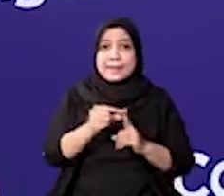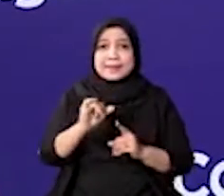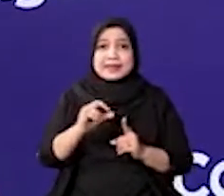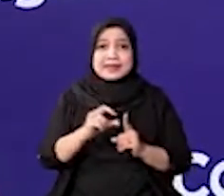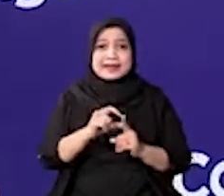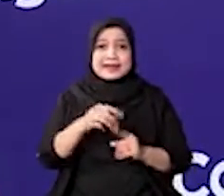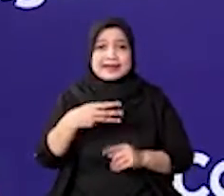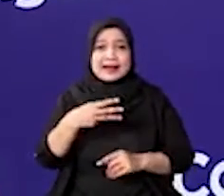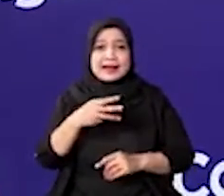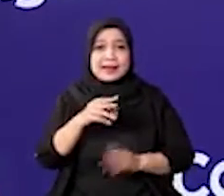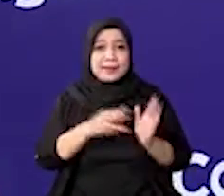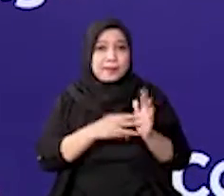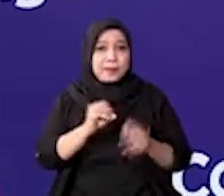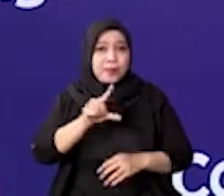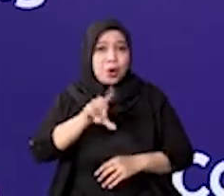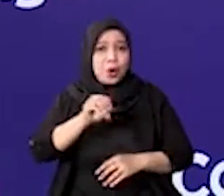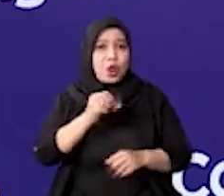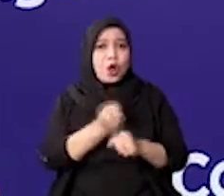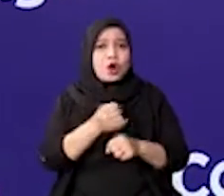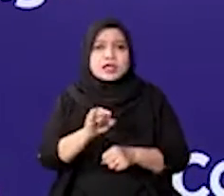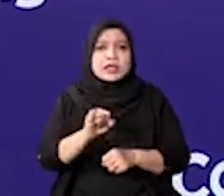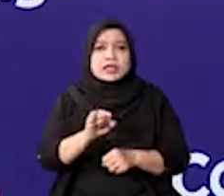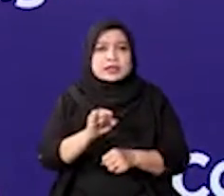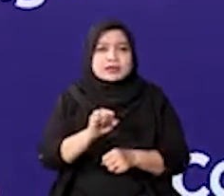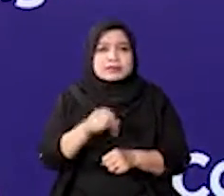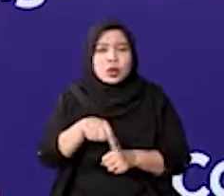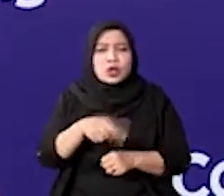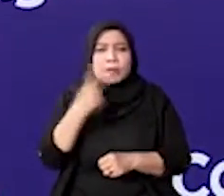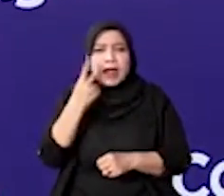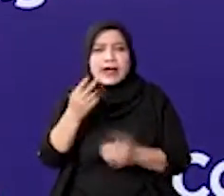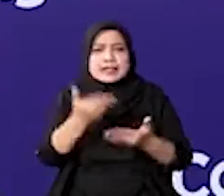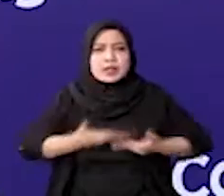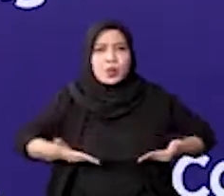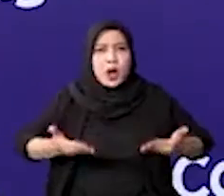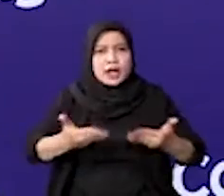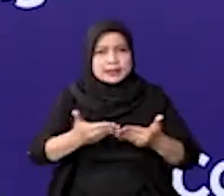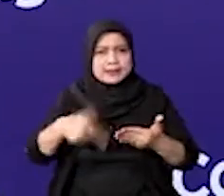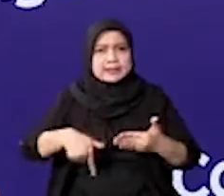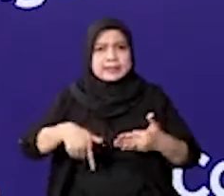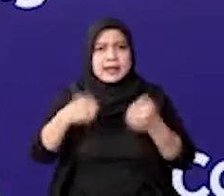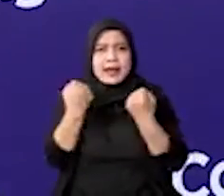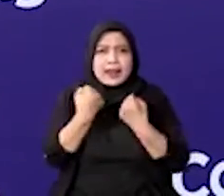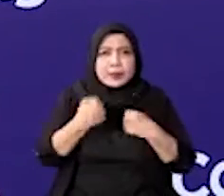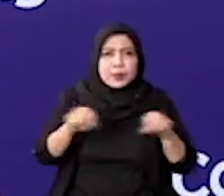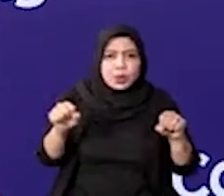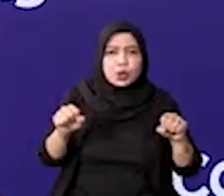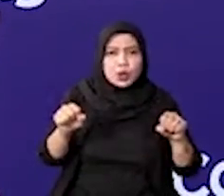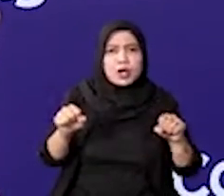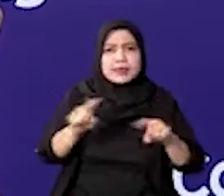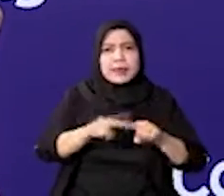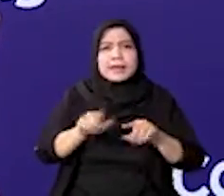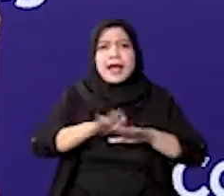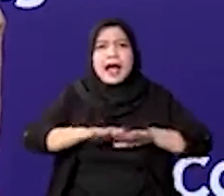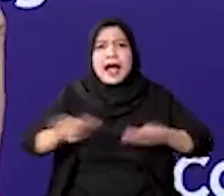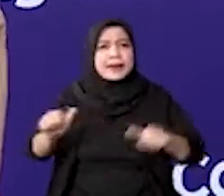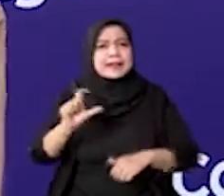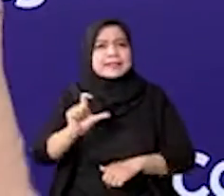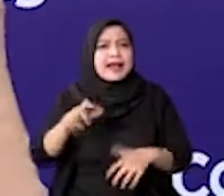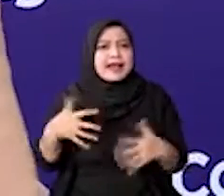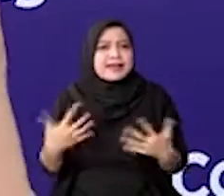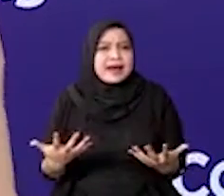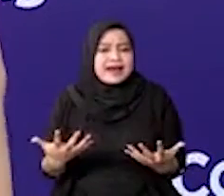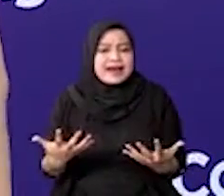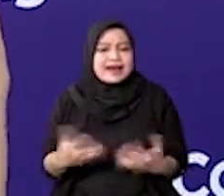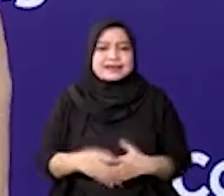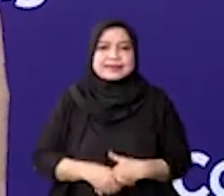begitu supaya kita tetap aman gitu meskipun liburan meskipun ee ada ramai-ramai tapi kita supaya tetap aman